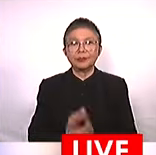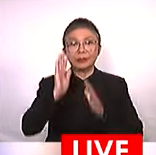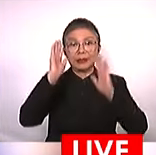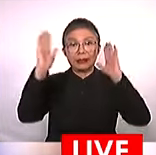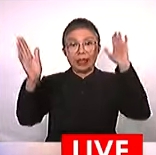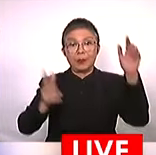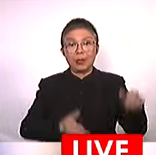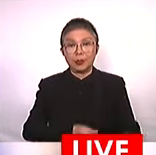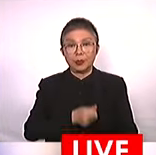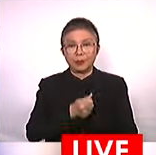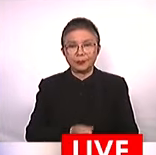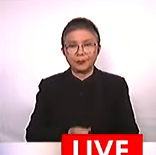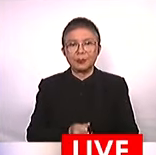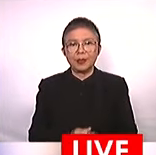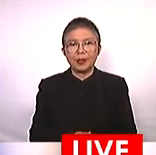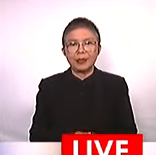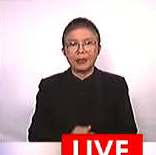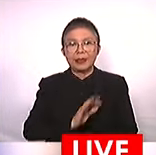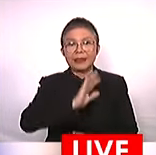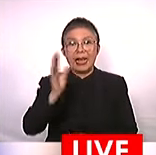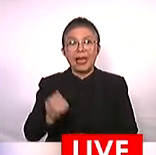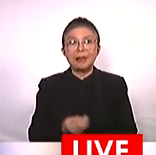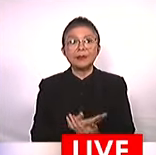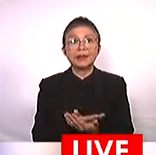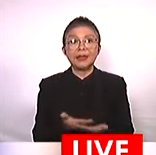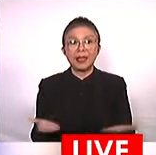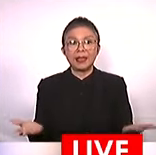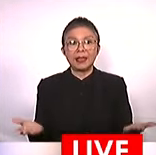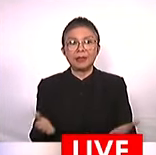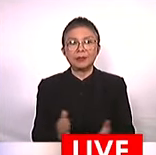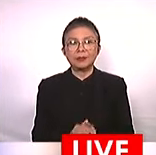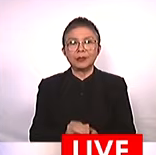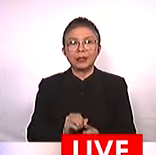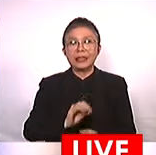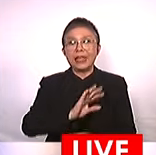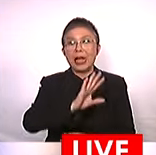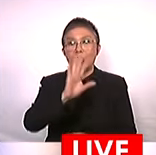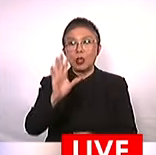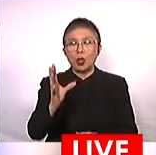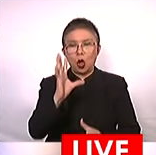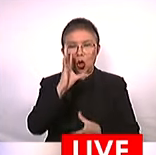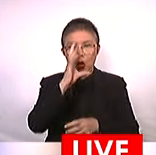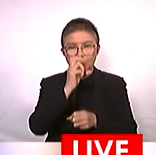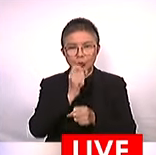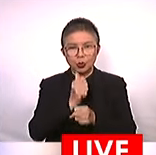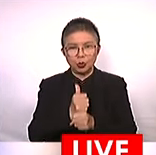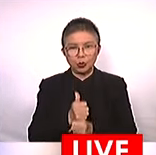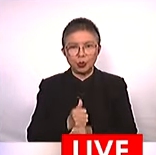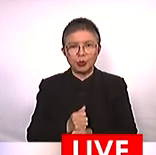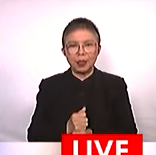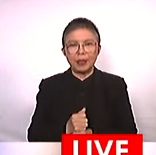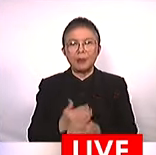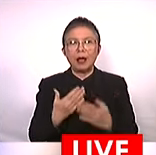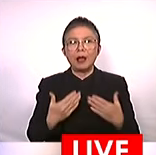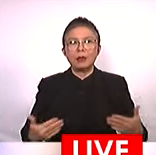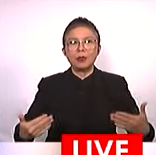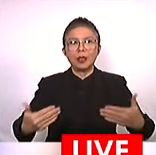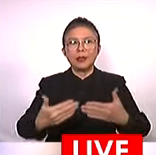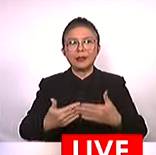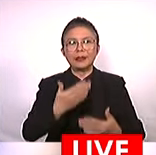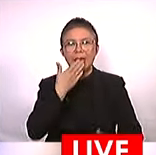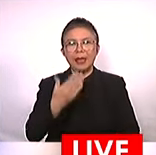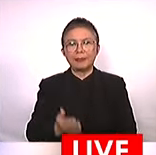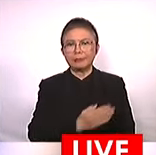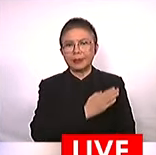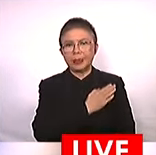Assalamualaikum warahmatullahi wabarakatuh salam sejahtera Shalom Om Swastiastu namo budhaya